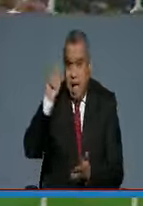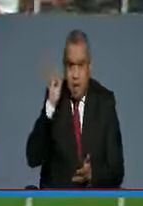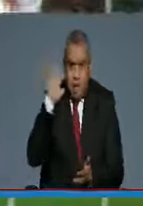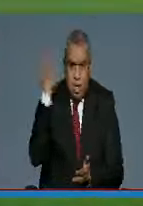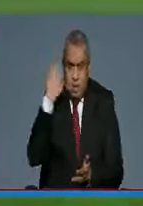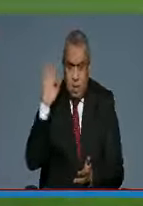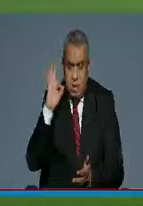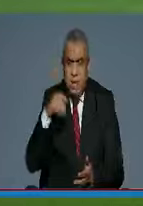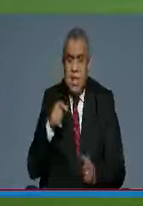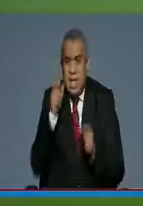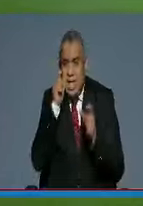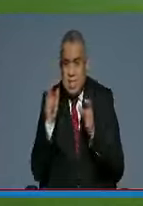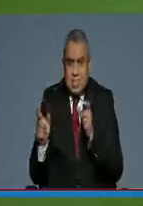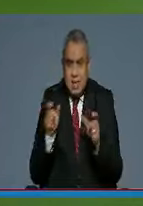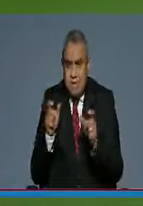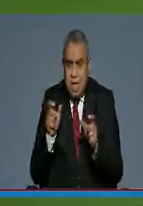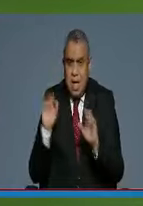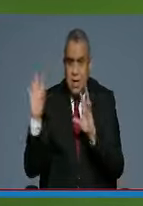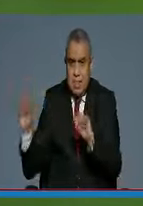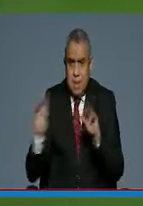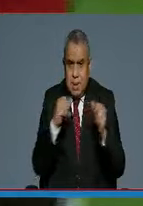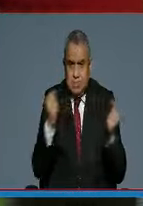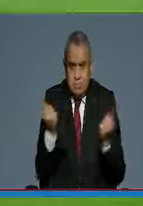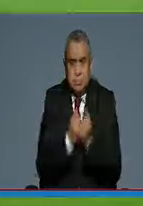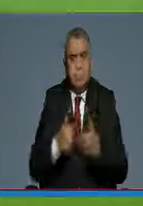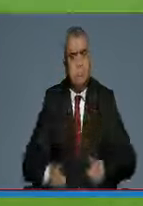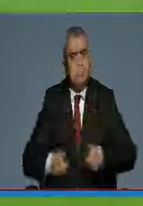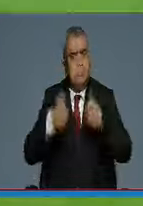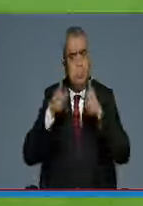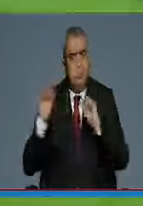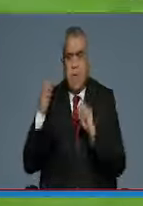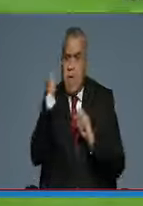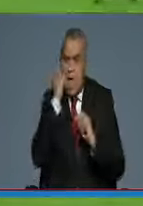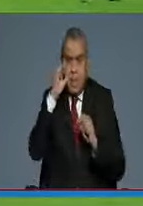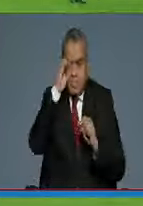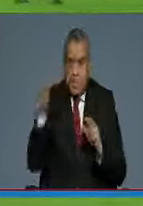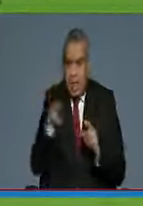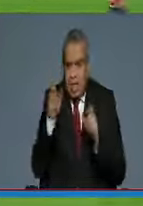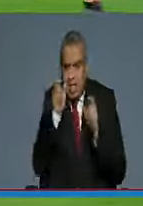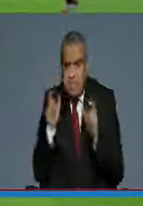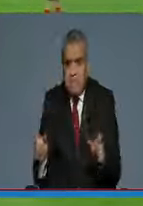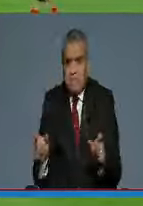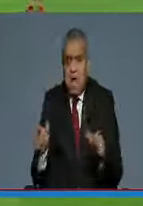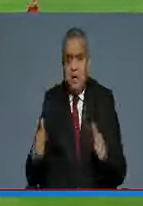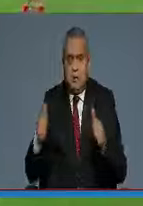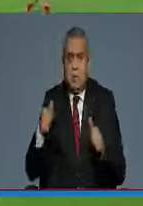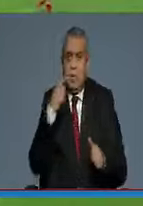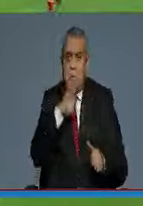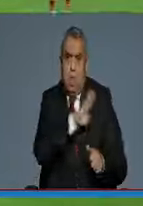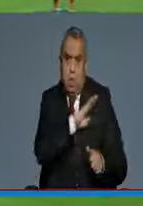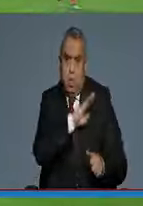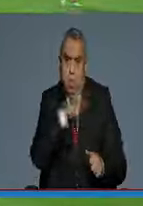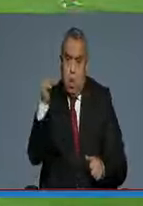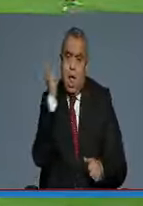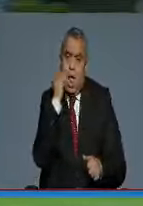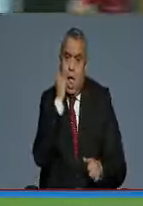الدفاع هنا وهنا الى حد كبير كانوا جيدين الى حد كبير مش بشكل كامل مصطفى شوبير عمل مباراه عظيمه في